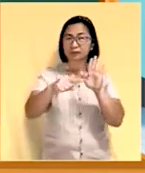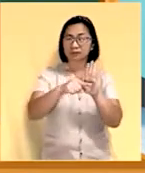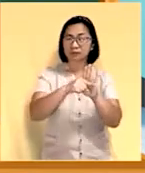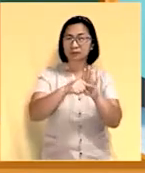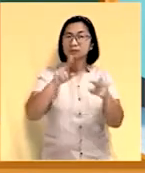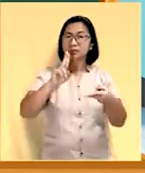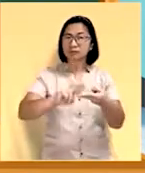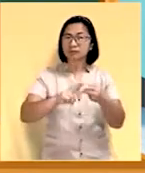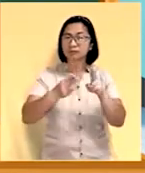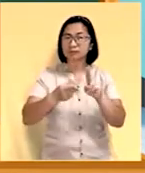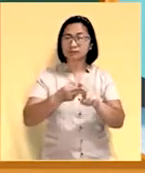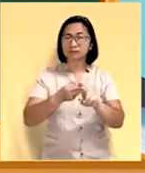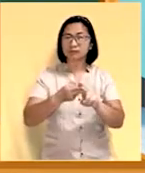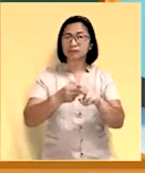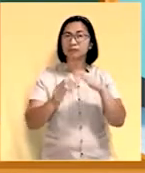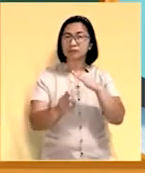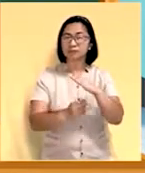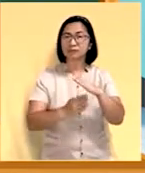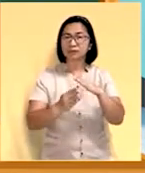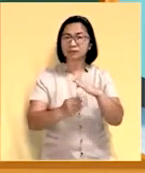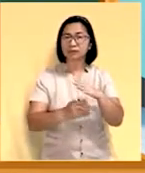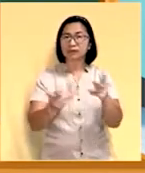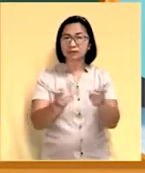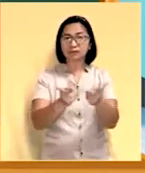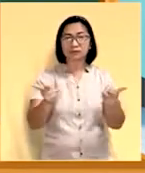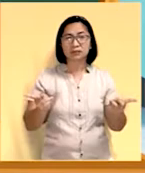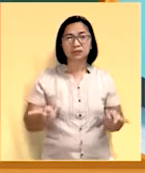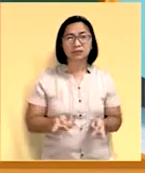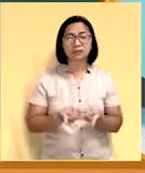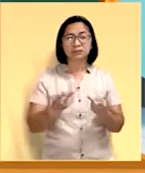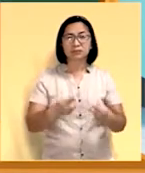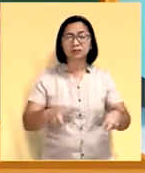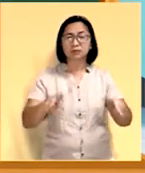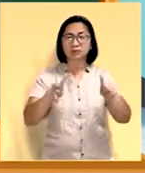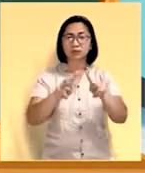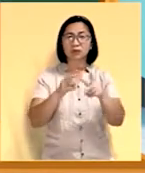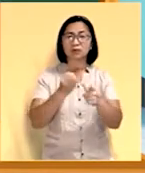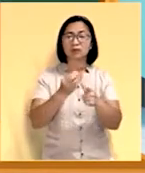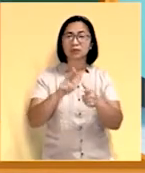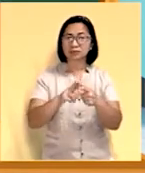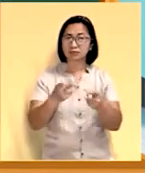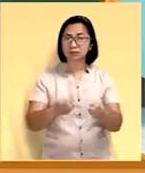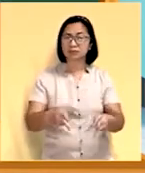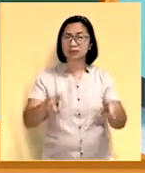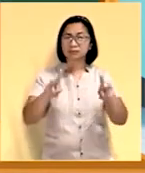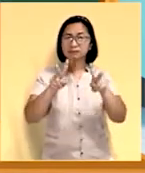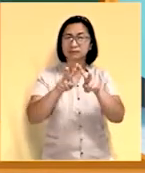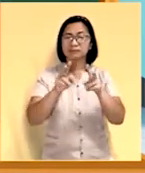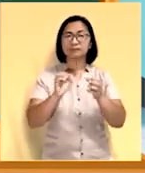Isubtract ang mga numero batay sa kanilang place value or value.